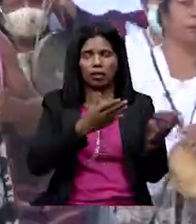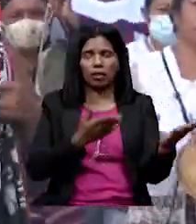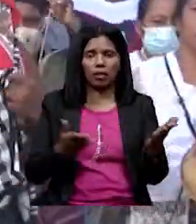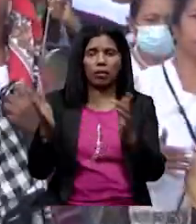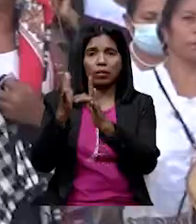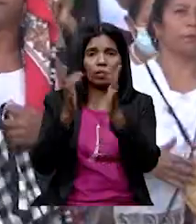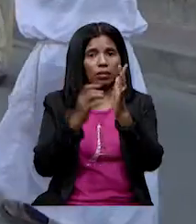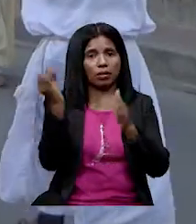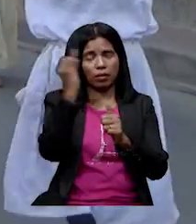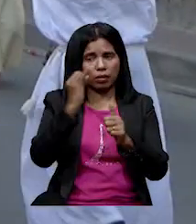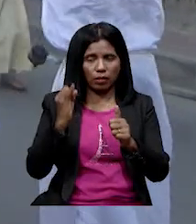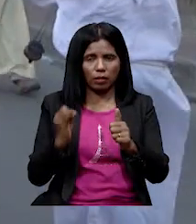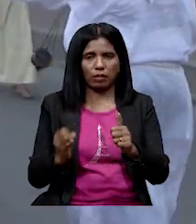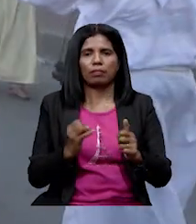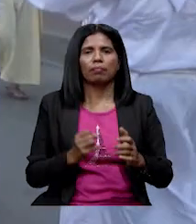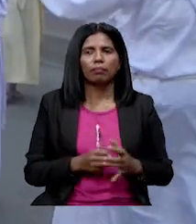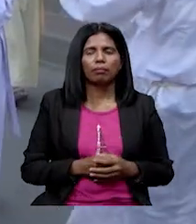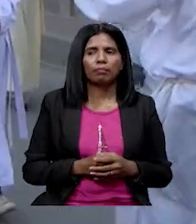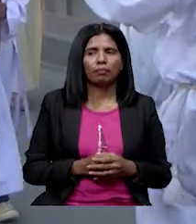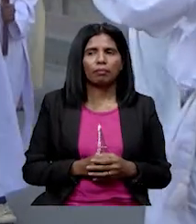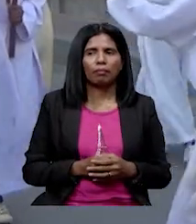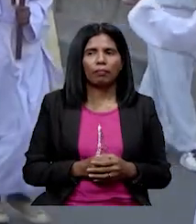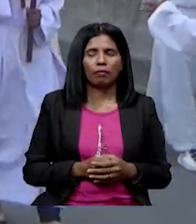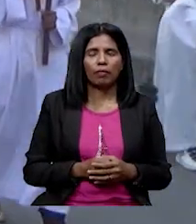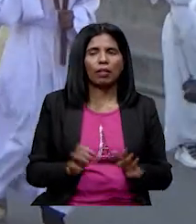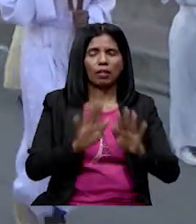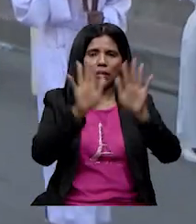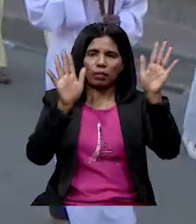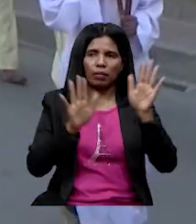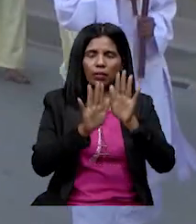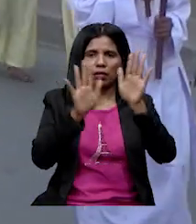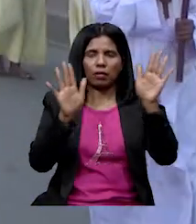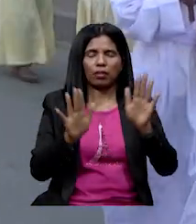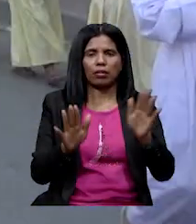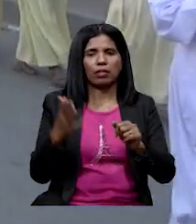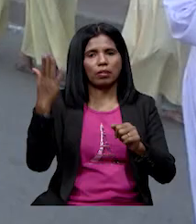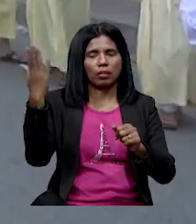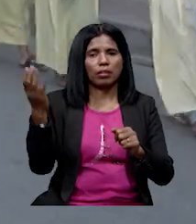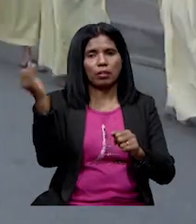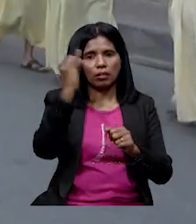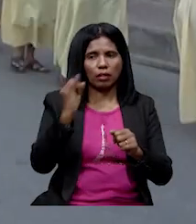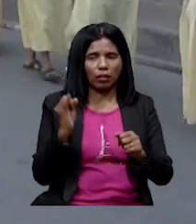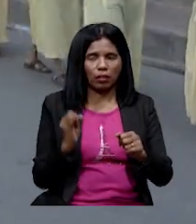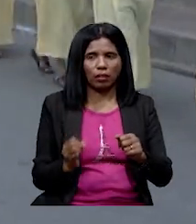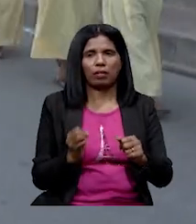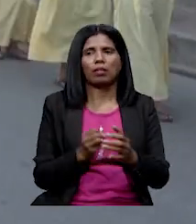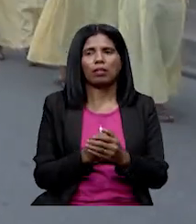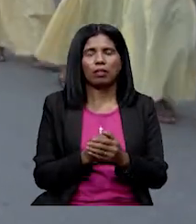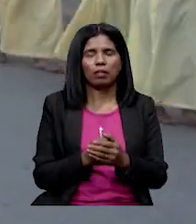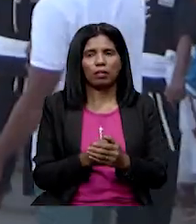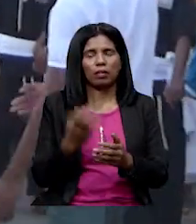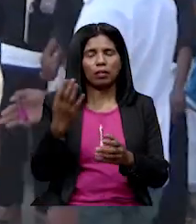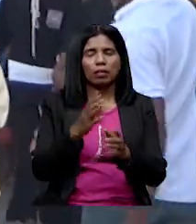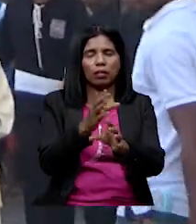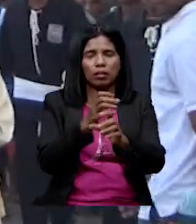Sarani Sira Nelet e a Bairro Sira. No nemos ia domingo, finalize ne Sarani Sira e a Posto Penal Simo Ilhas Padroeiro e Moto em São